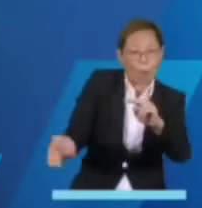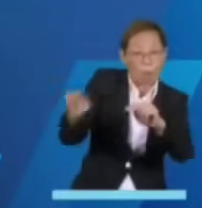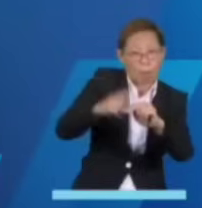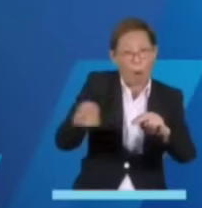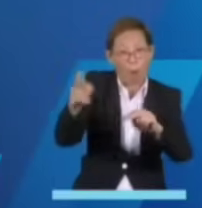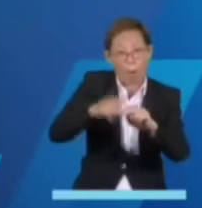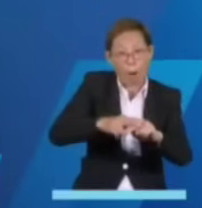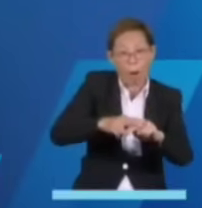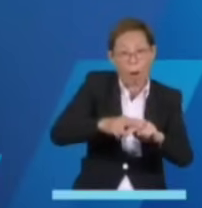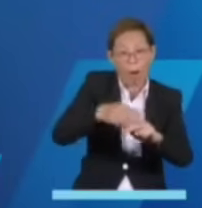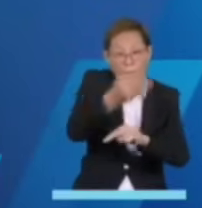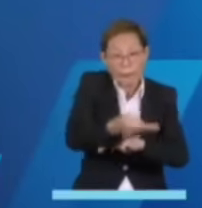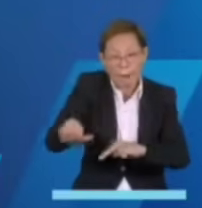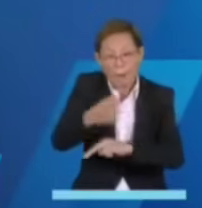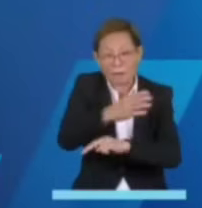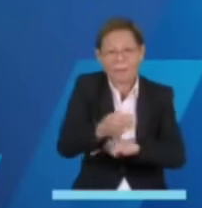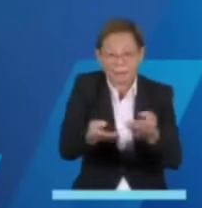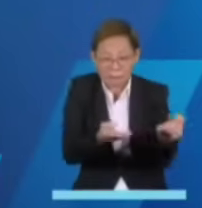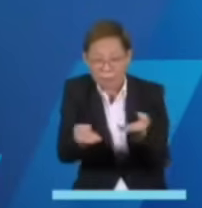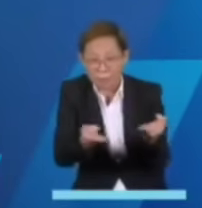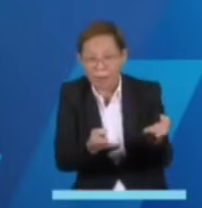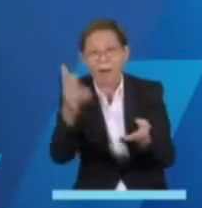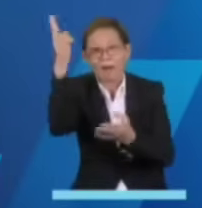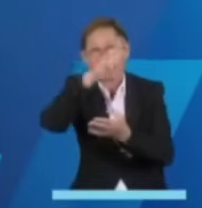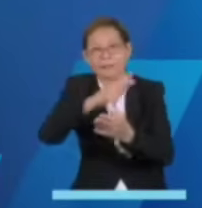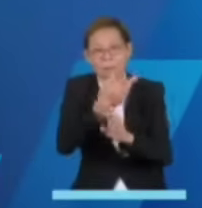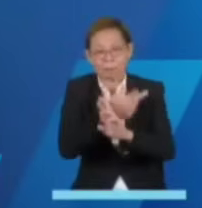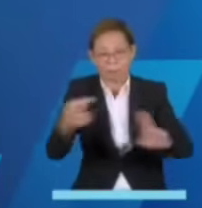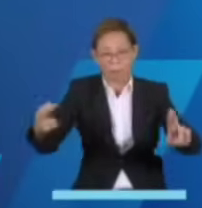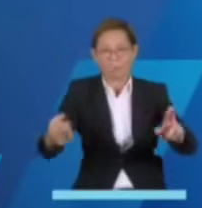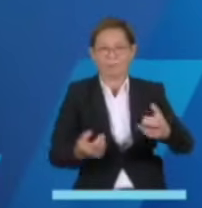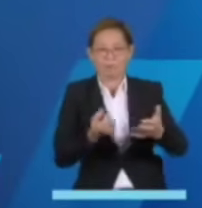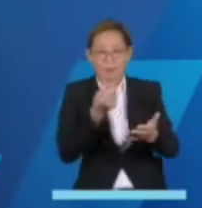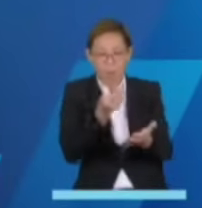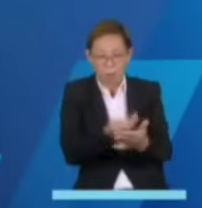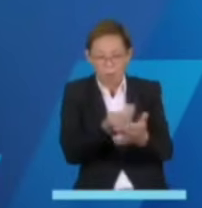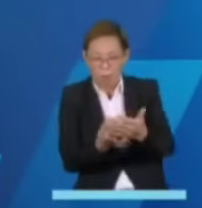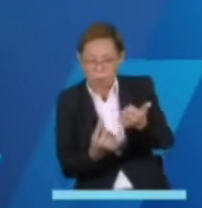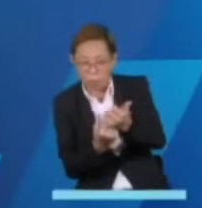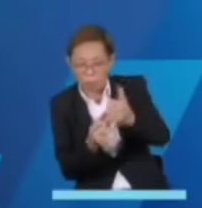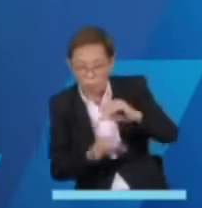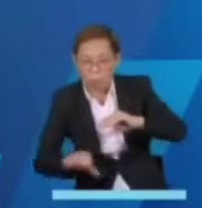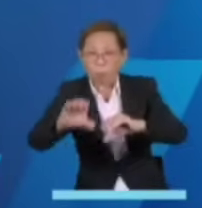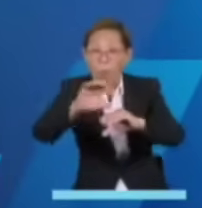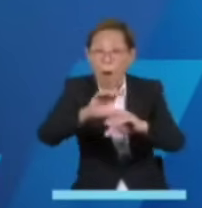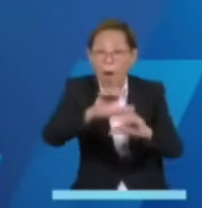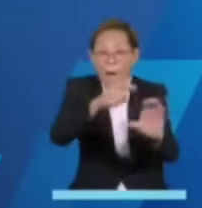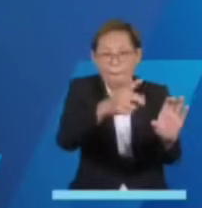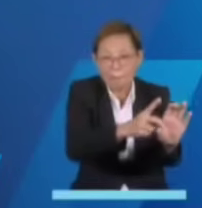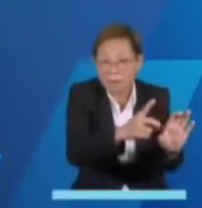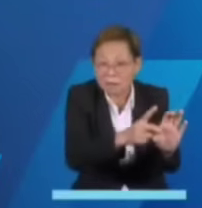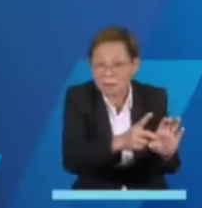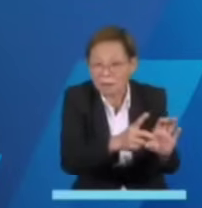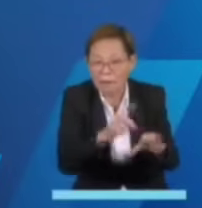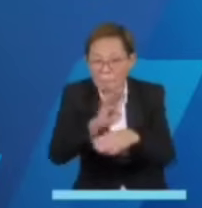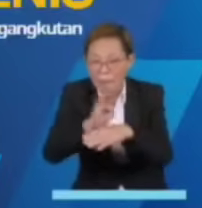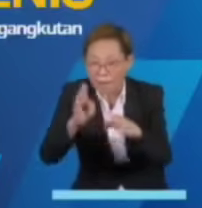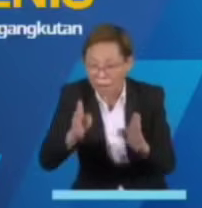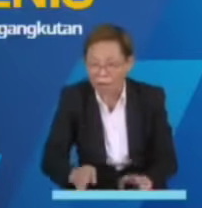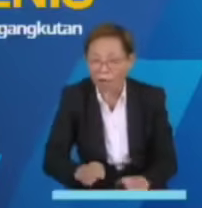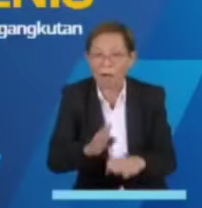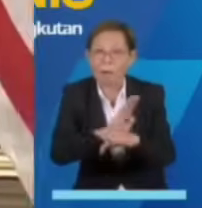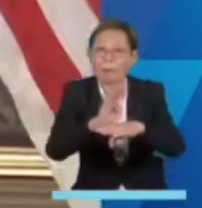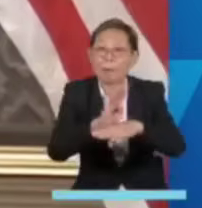harga barang dan perkhidmatan, kerajaan akan terus menyediakan subsidi diesel kepada para peniaga yang